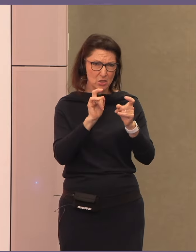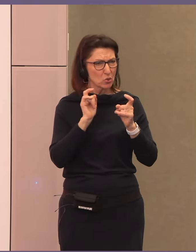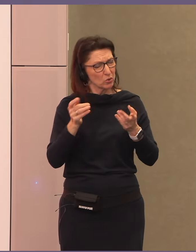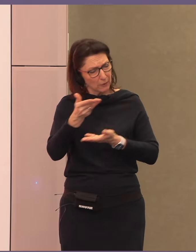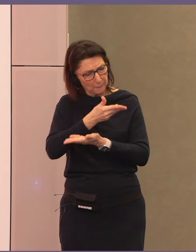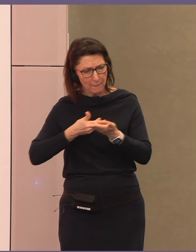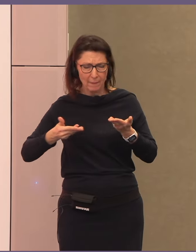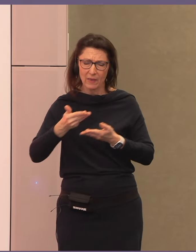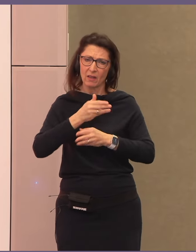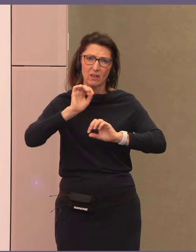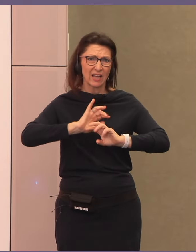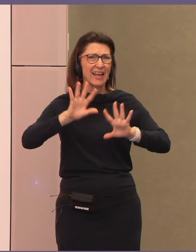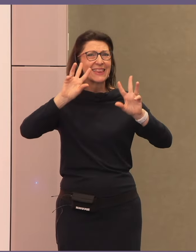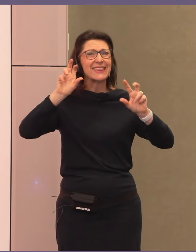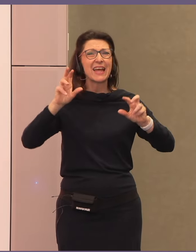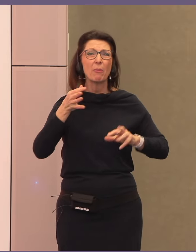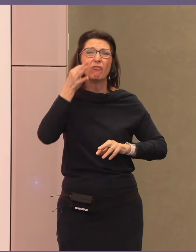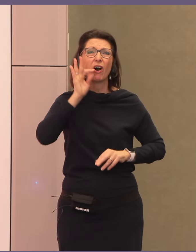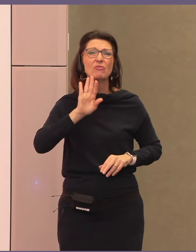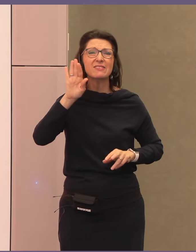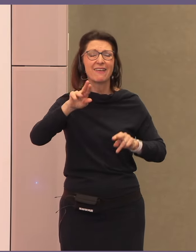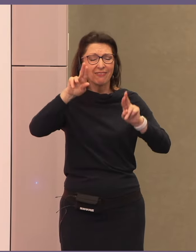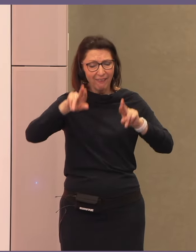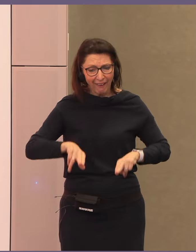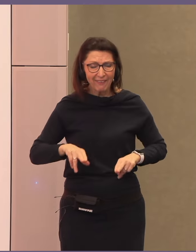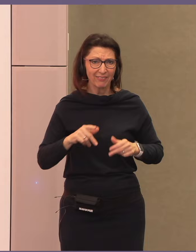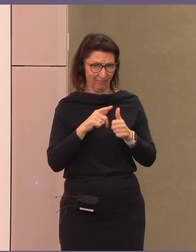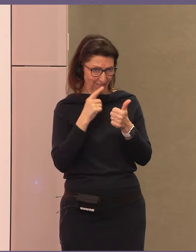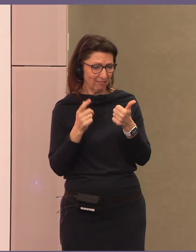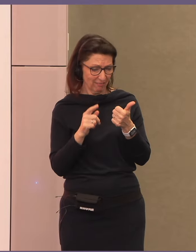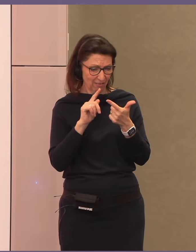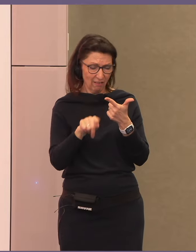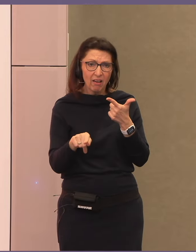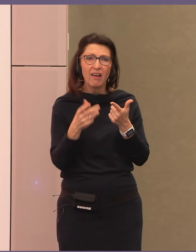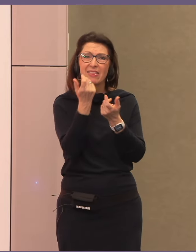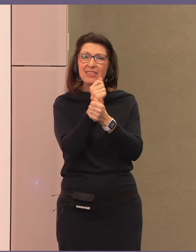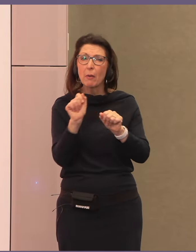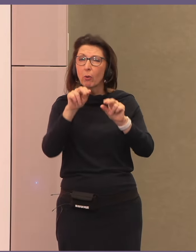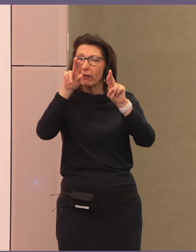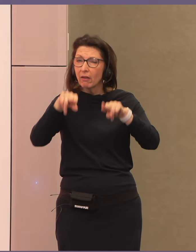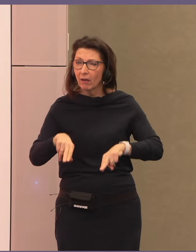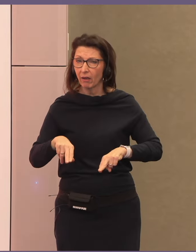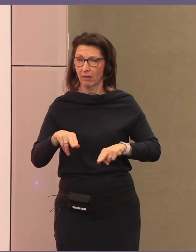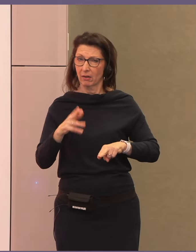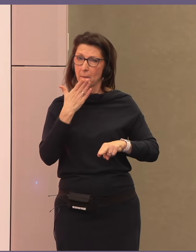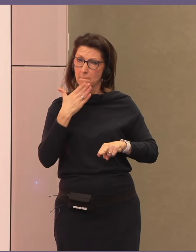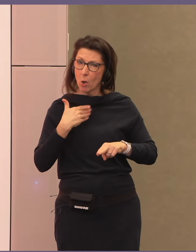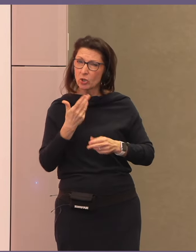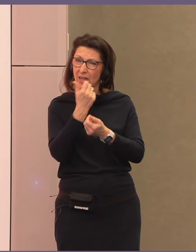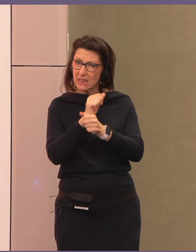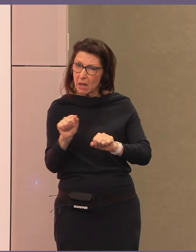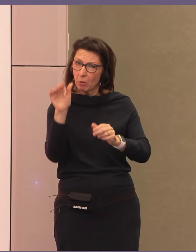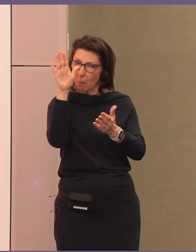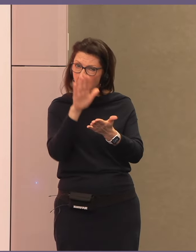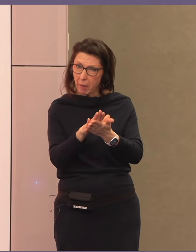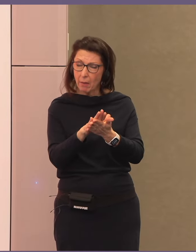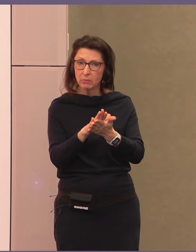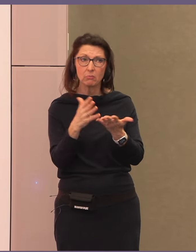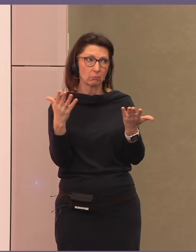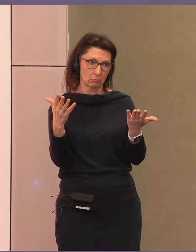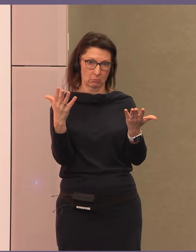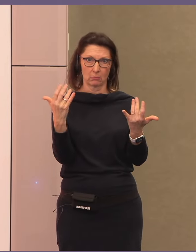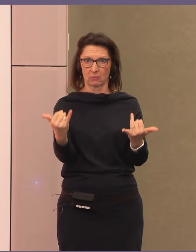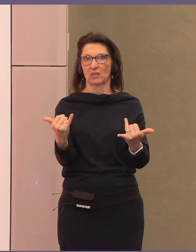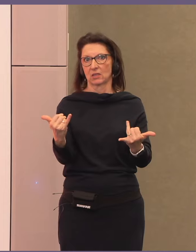Deutlichkeit, wenn wir über Frauenrechte und demokratischen Rechten und Absicherung von Demokratie sprechen, dann ist dann schon wieder